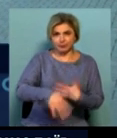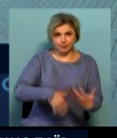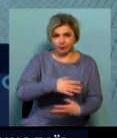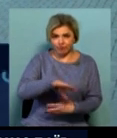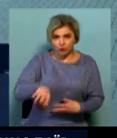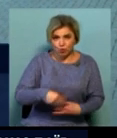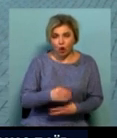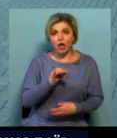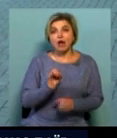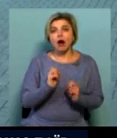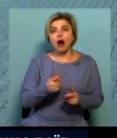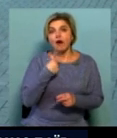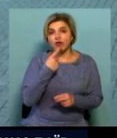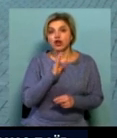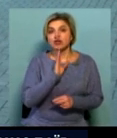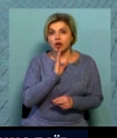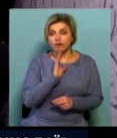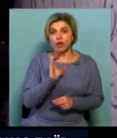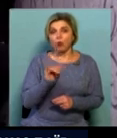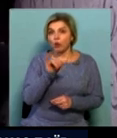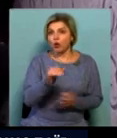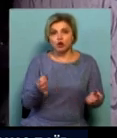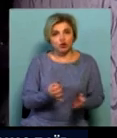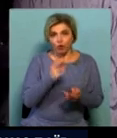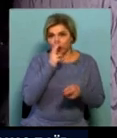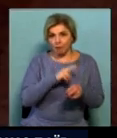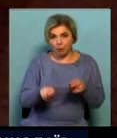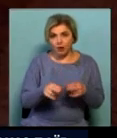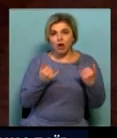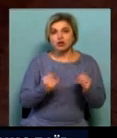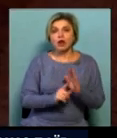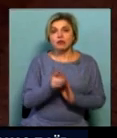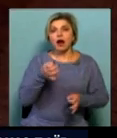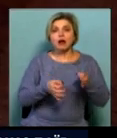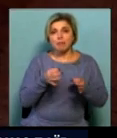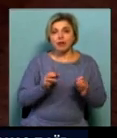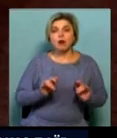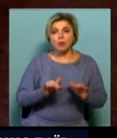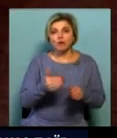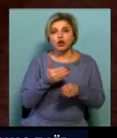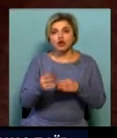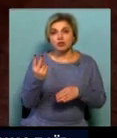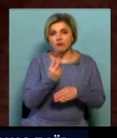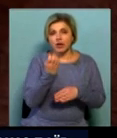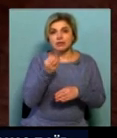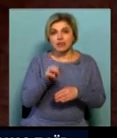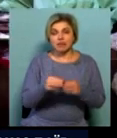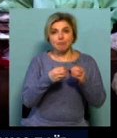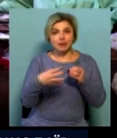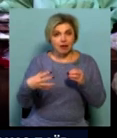як стверджує заявниця, з неї нічого не пропало. Тому наразі порушено кримінальне провадження за частиною 2 статті